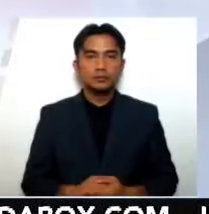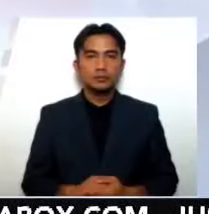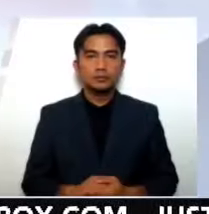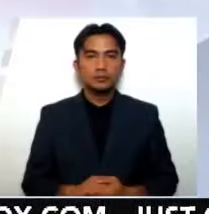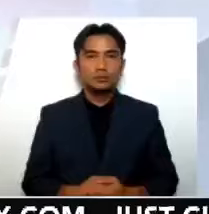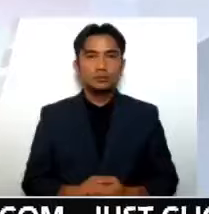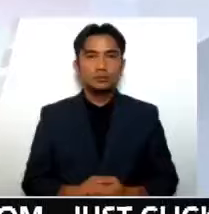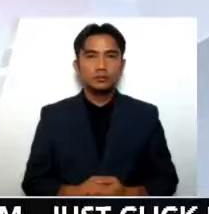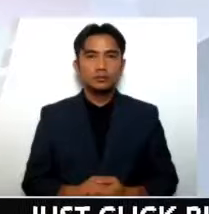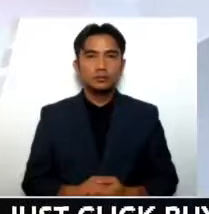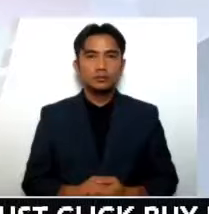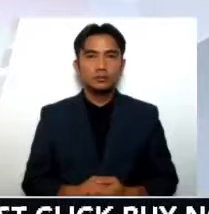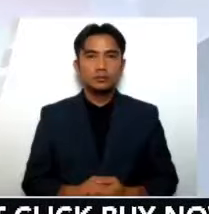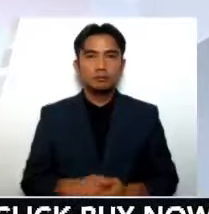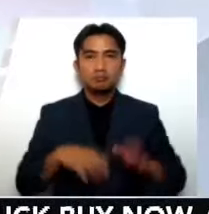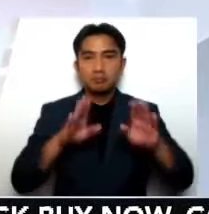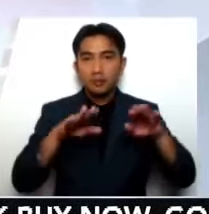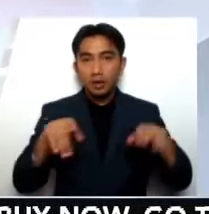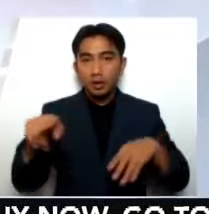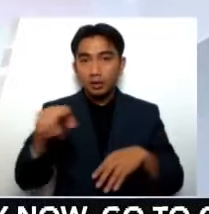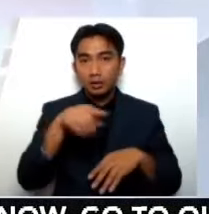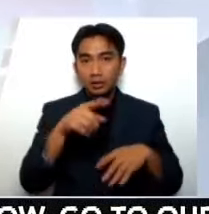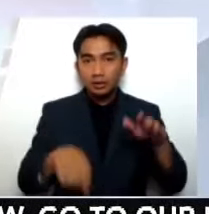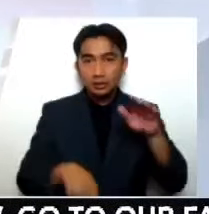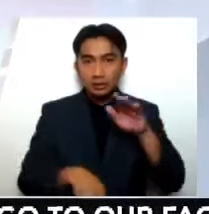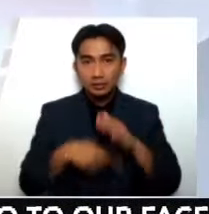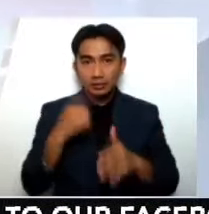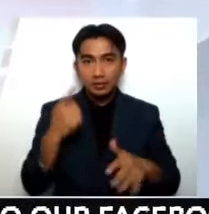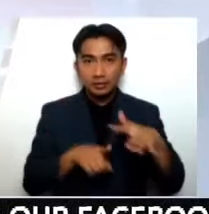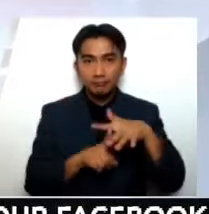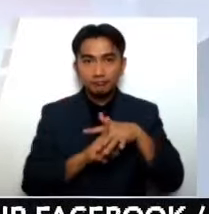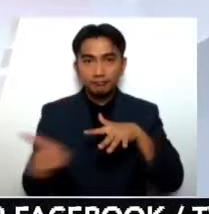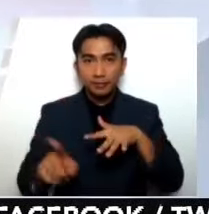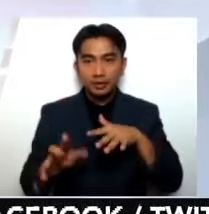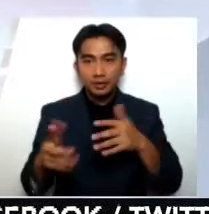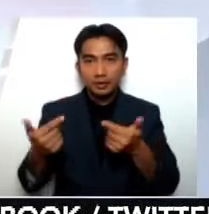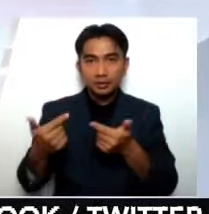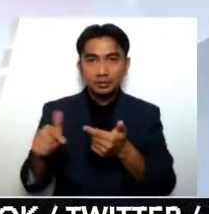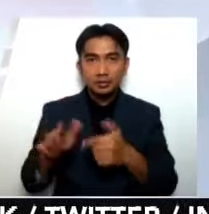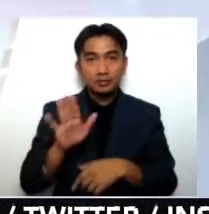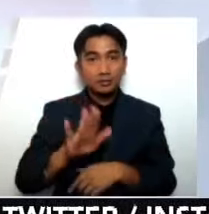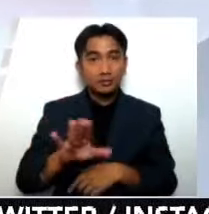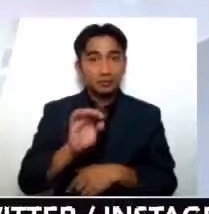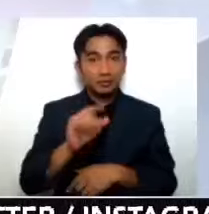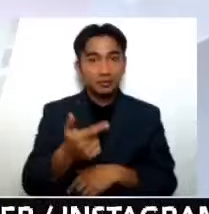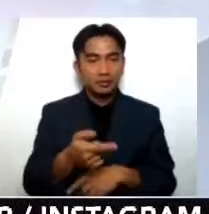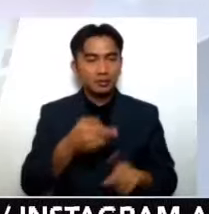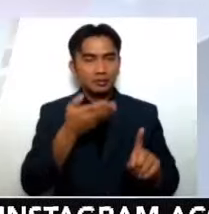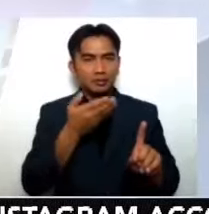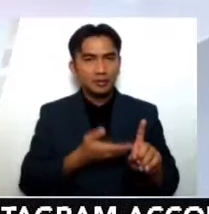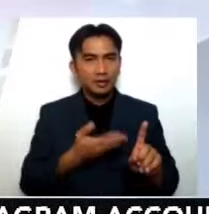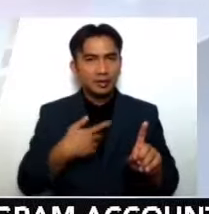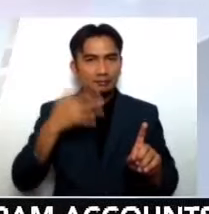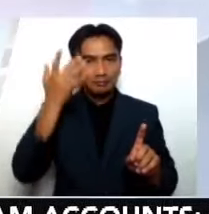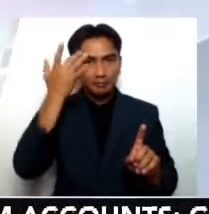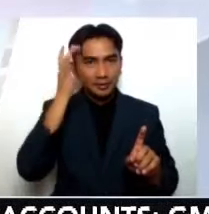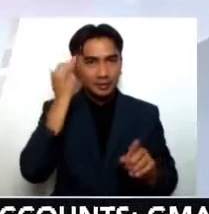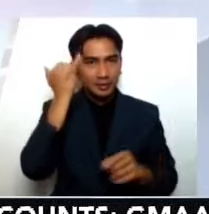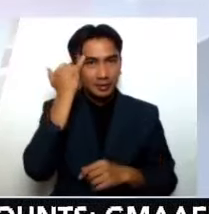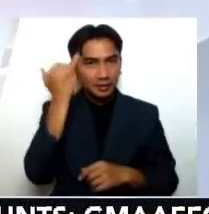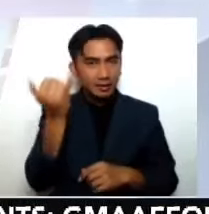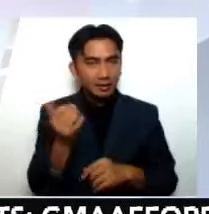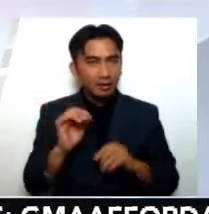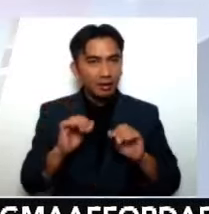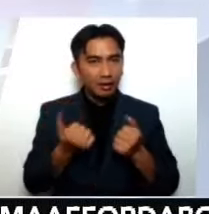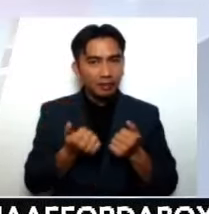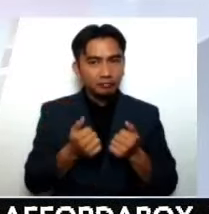Madalas bang nakakalusot sa gate ang inyong alagang aso? Ang isang fur mom may witty na solusyon para di matakasan